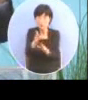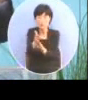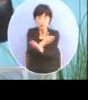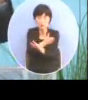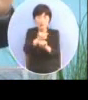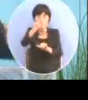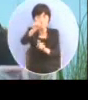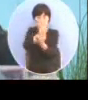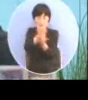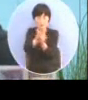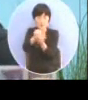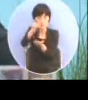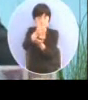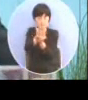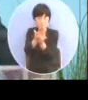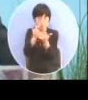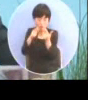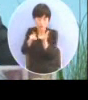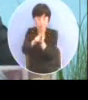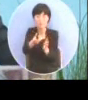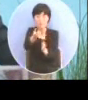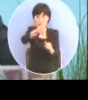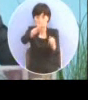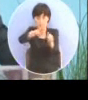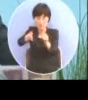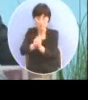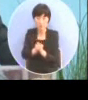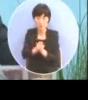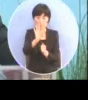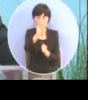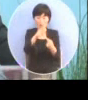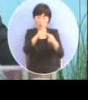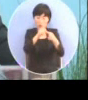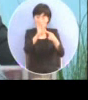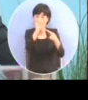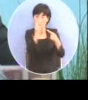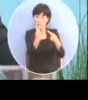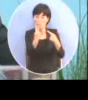Từ bây giờ chúng ta phải xác quyết tin chắc 5 điều.